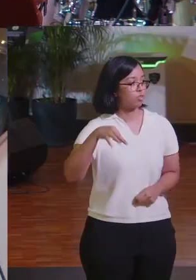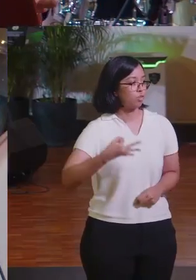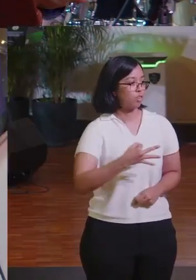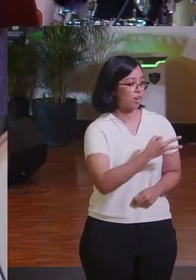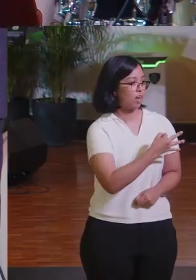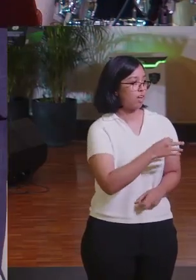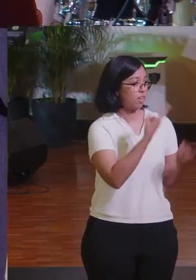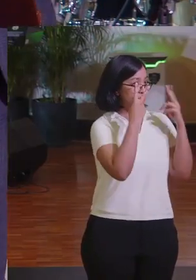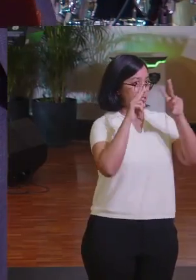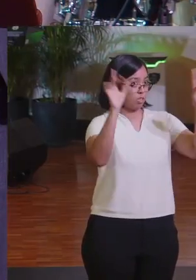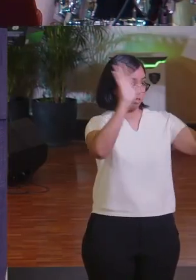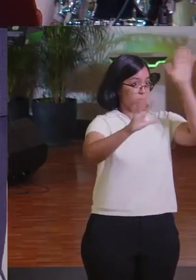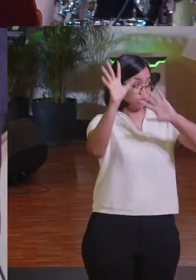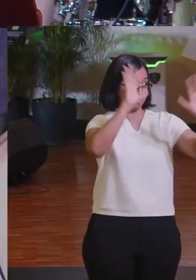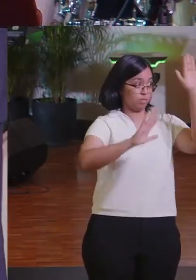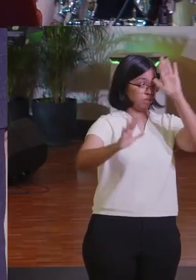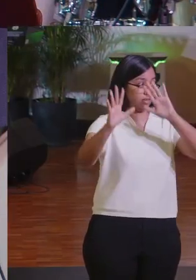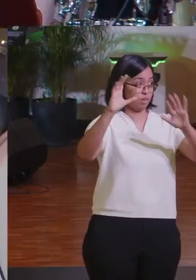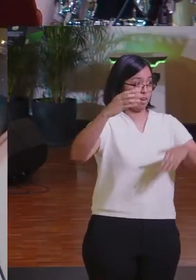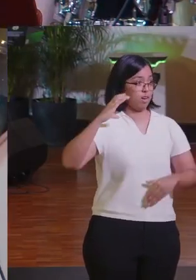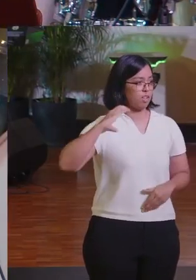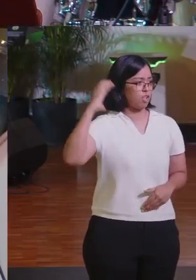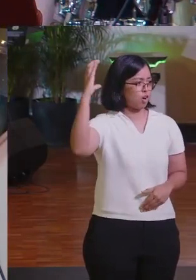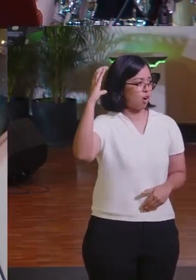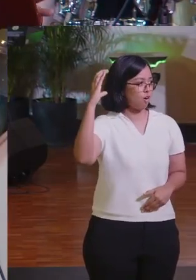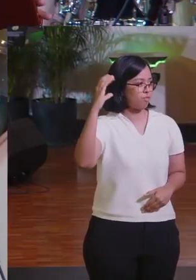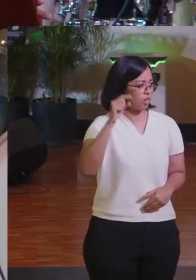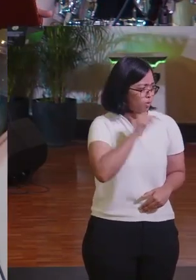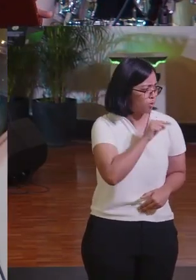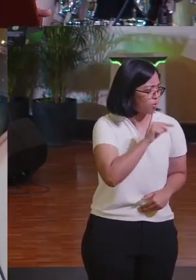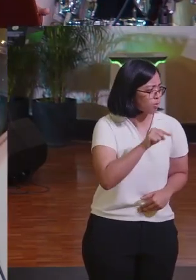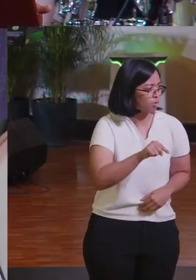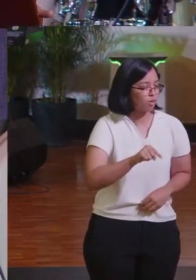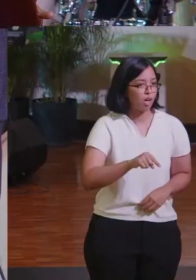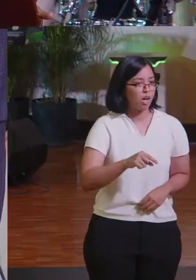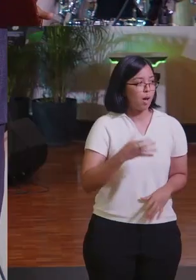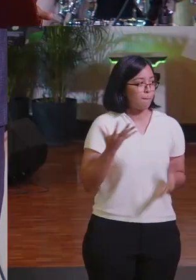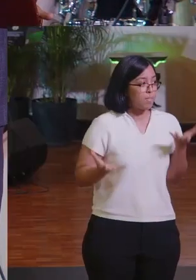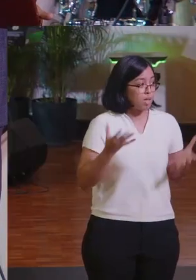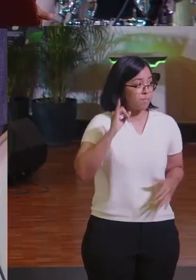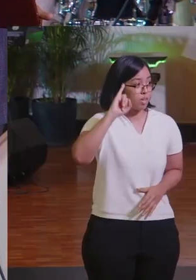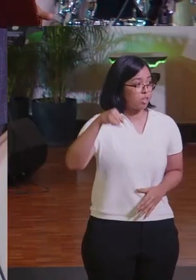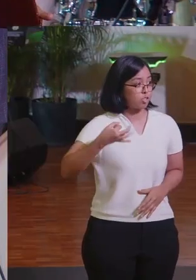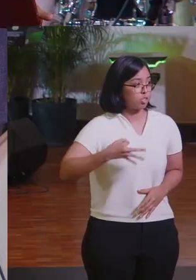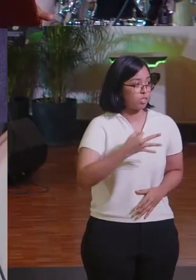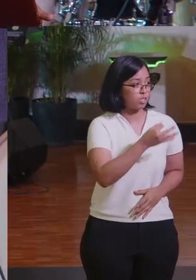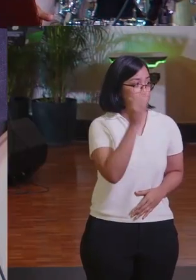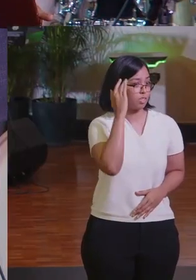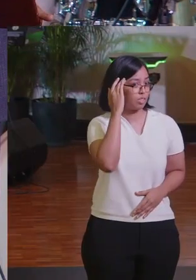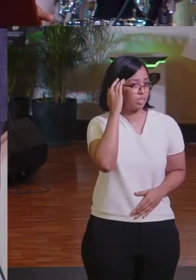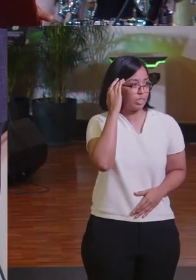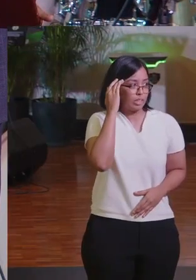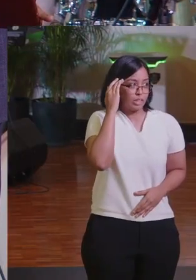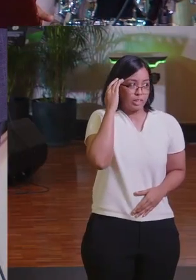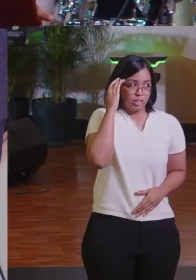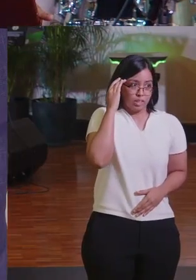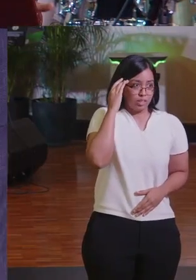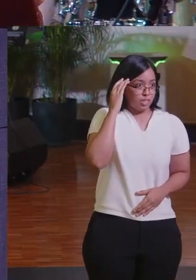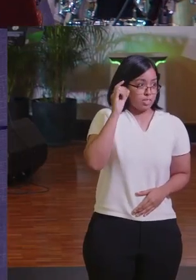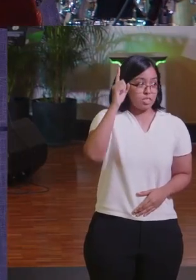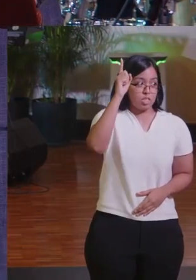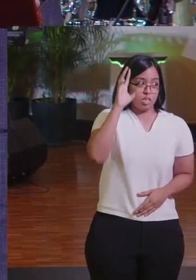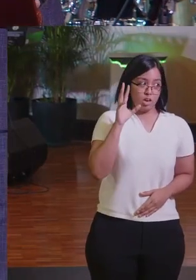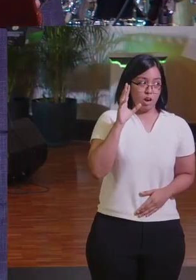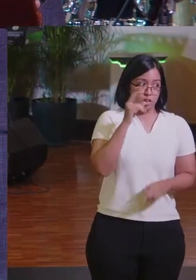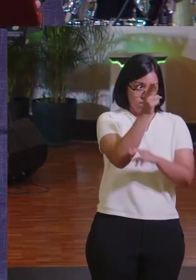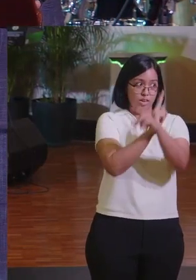bagyo, itong kapitan, pinipilit siya ng parang sabi niya siguro, parang may kamay ang Diyos dito Pero tignan